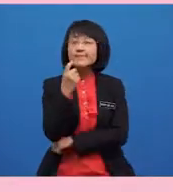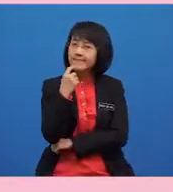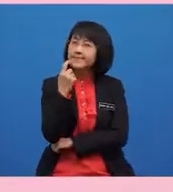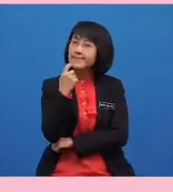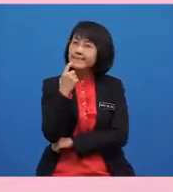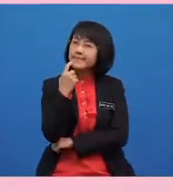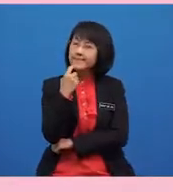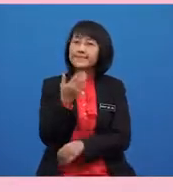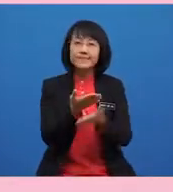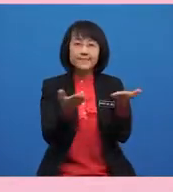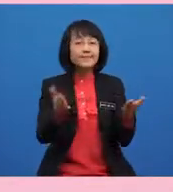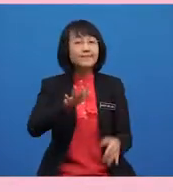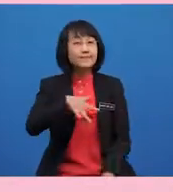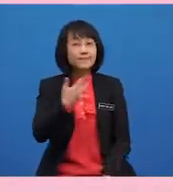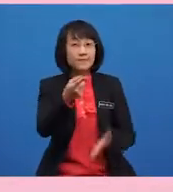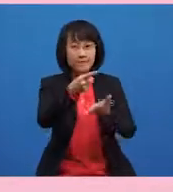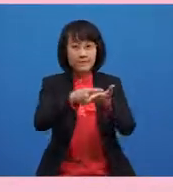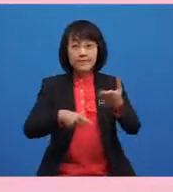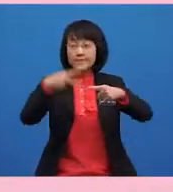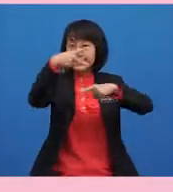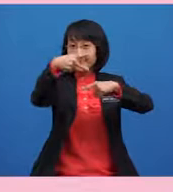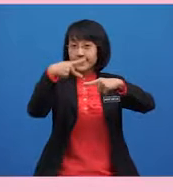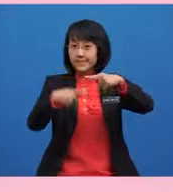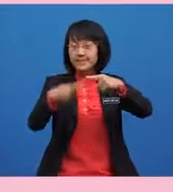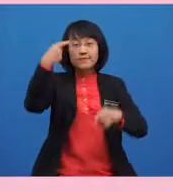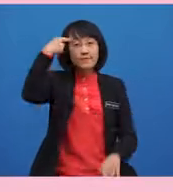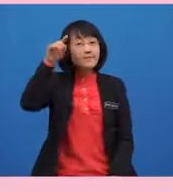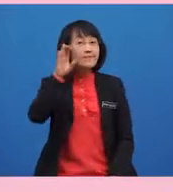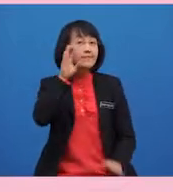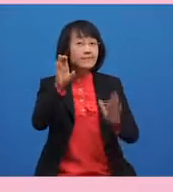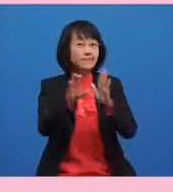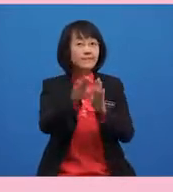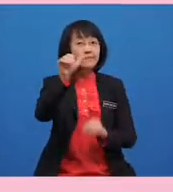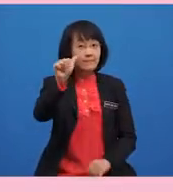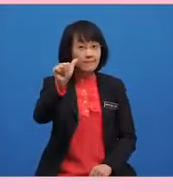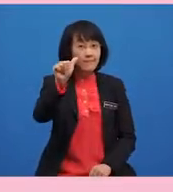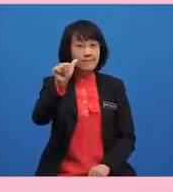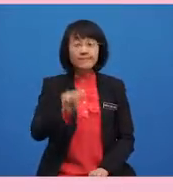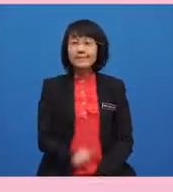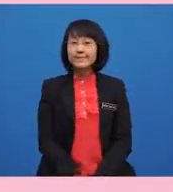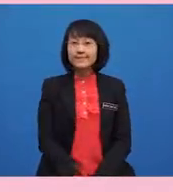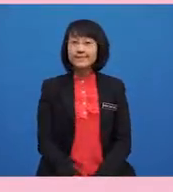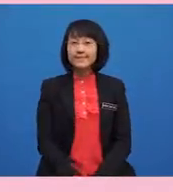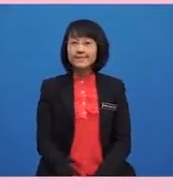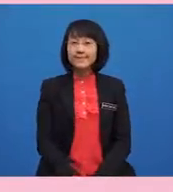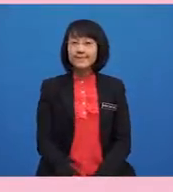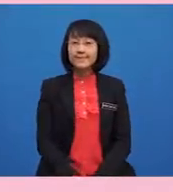Kamu rasa apakah pecahan bagi gambar A ini?